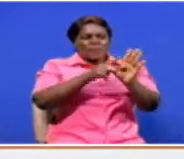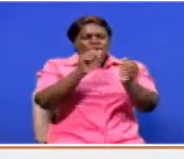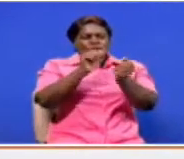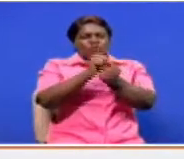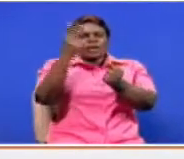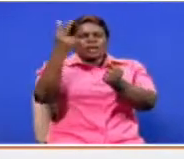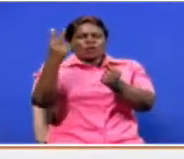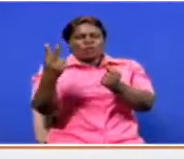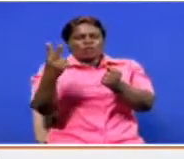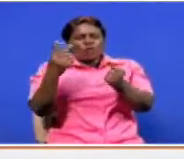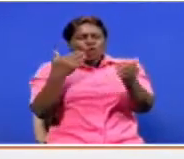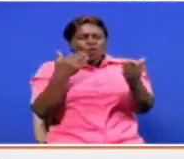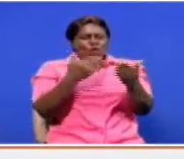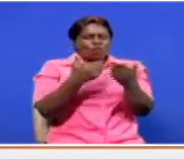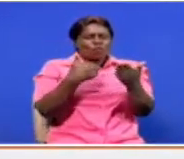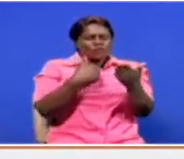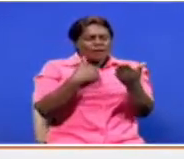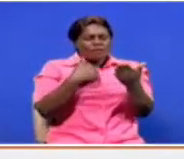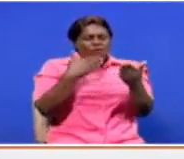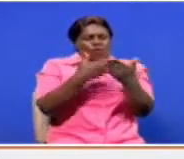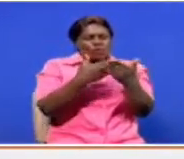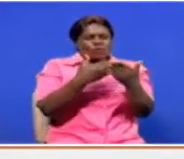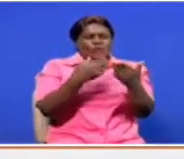kwa hivyo tuko karibu na wachezaji